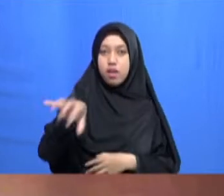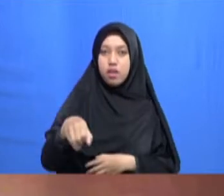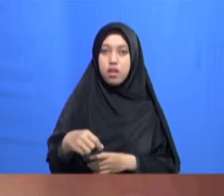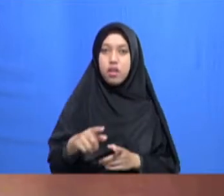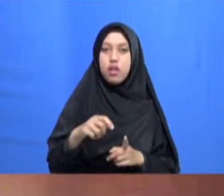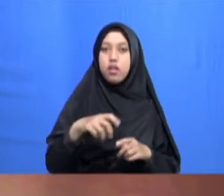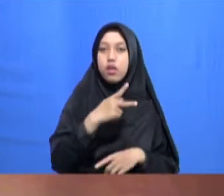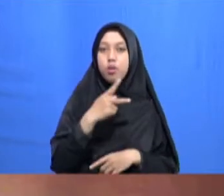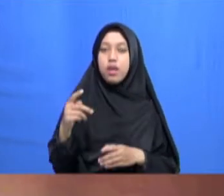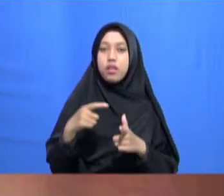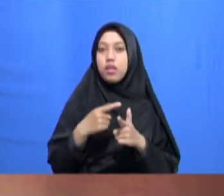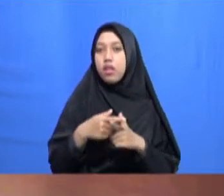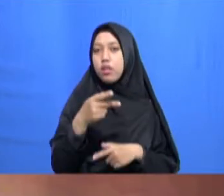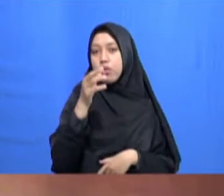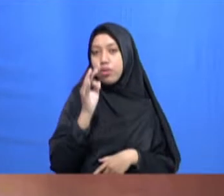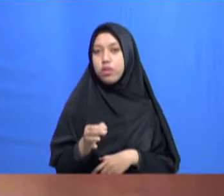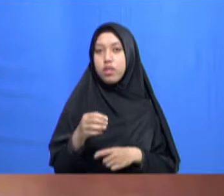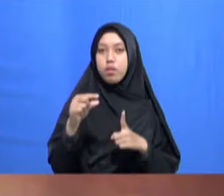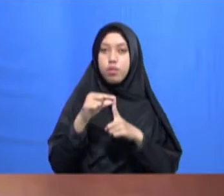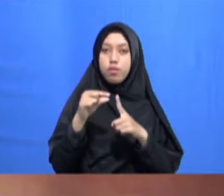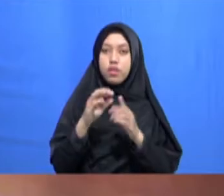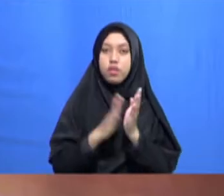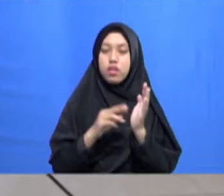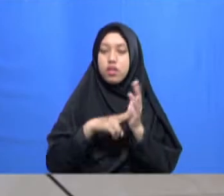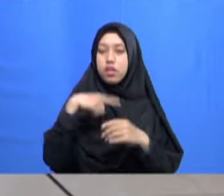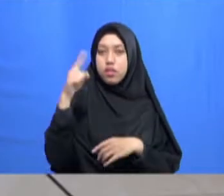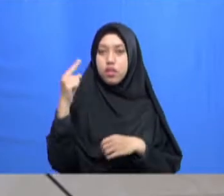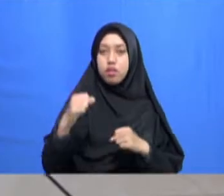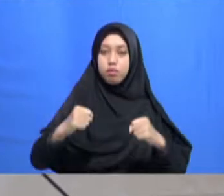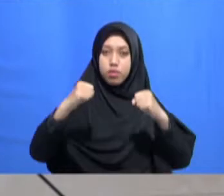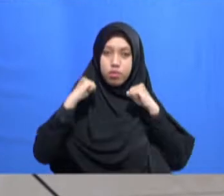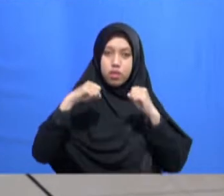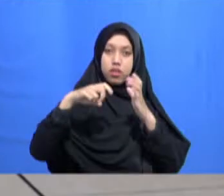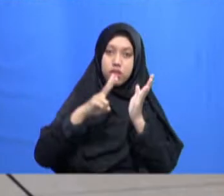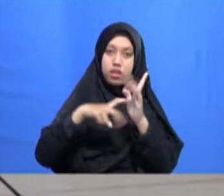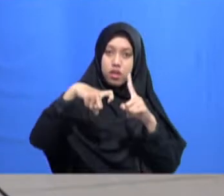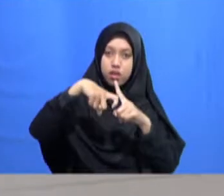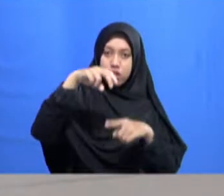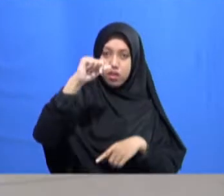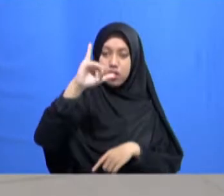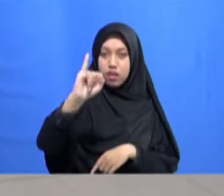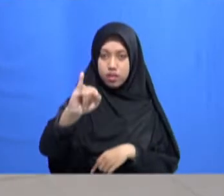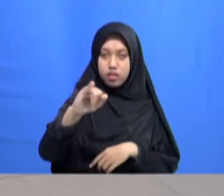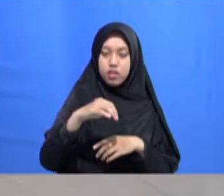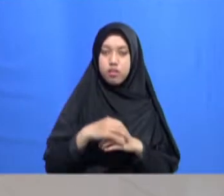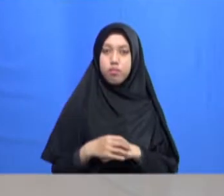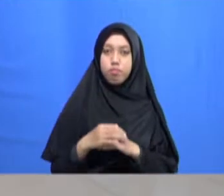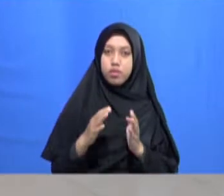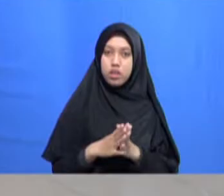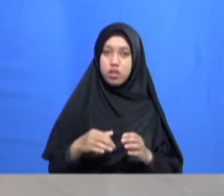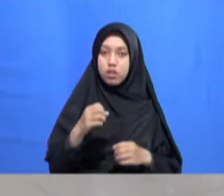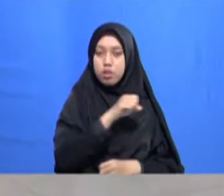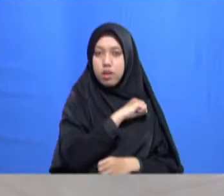kabupaten, kota, dan provinsi dengan nasional, memperkokoh negara kesatuan Republik Indonesia dan